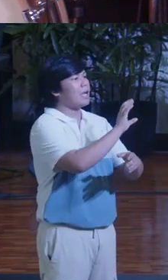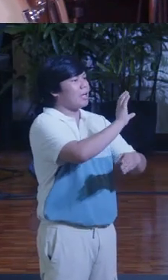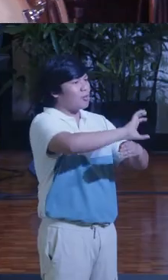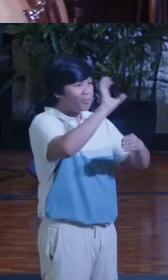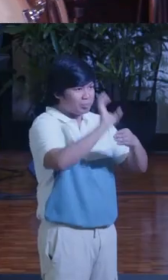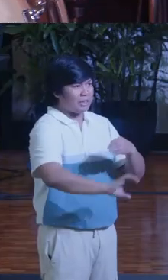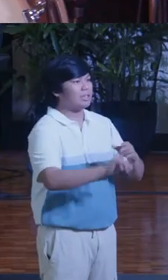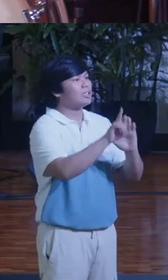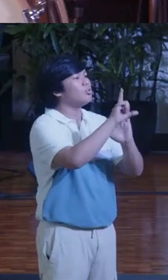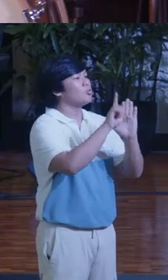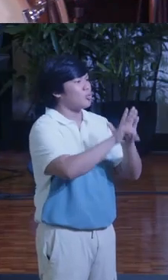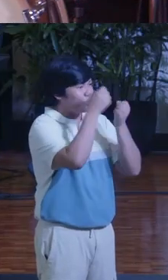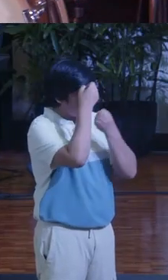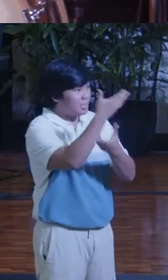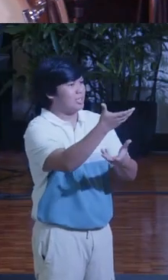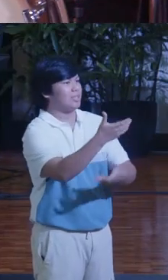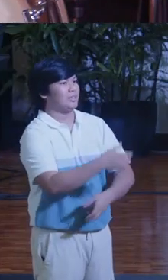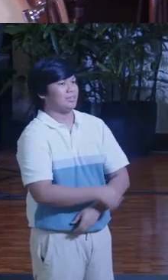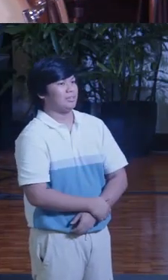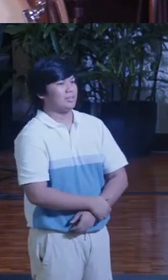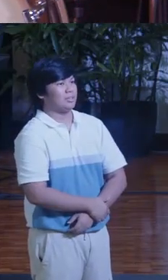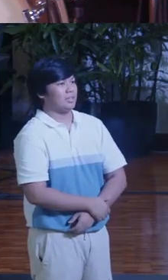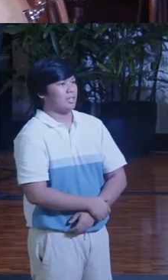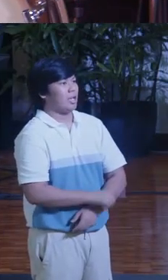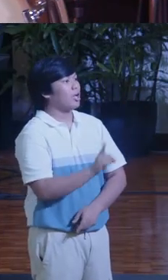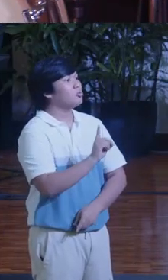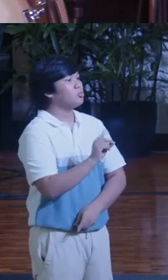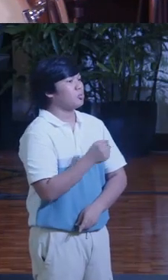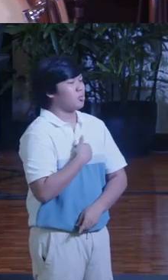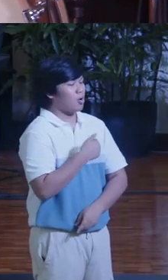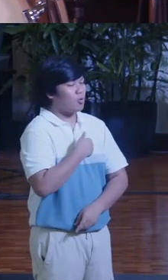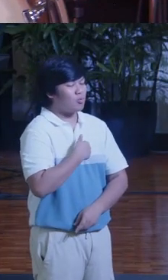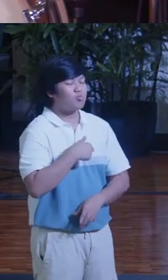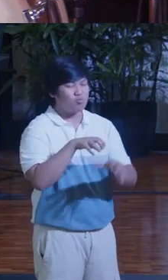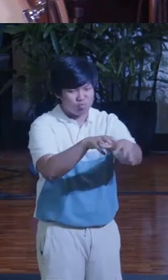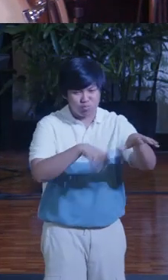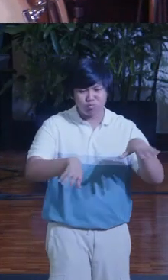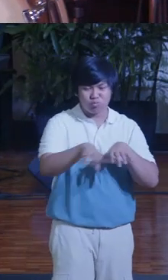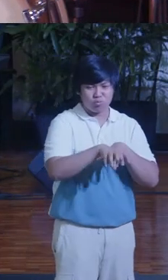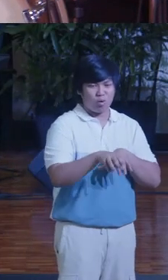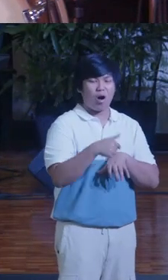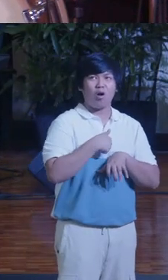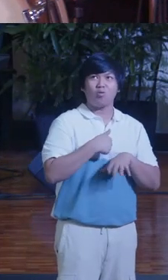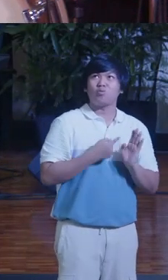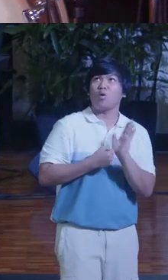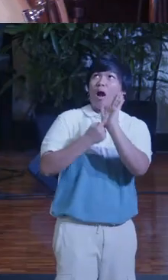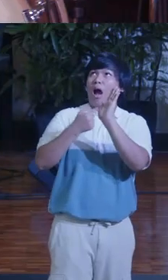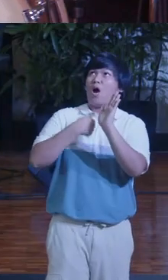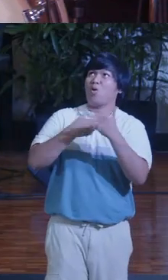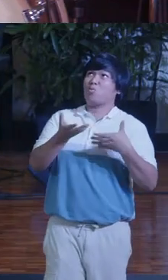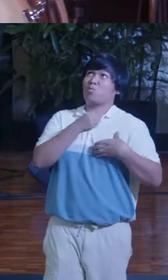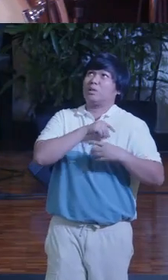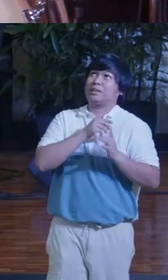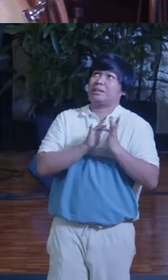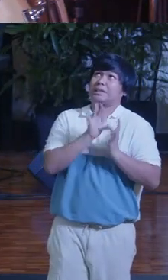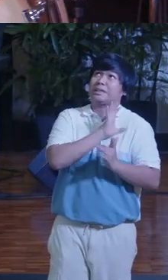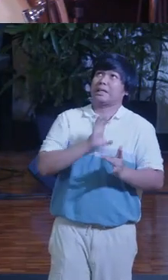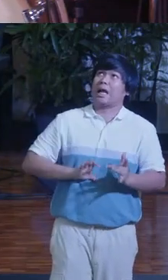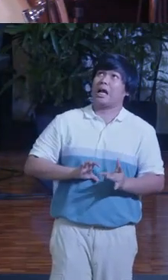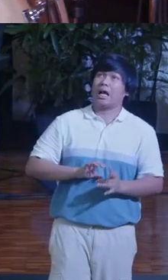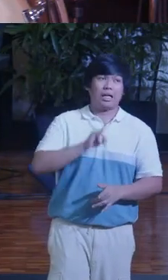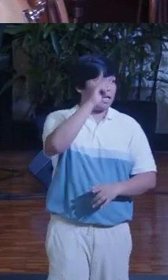kayo yon. You belong to Jerusalem above. No? Sabi ng Panginoong Jesus sa